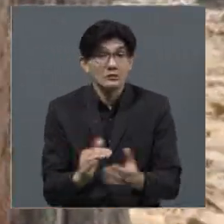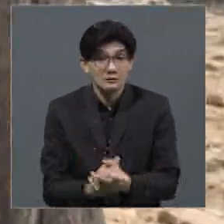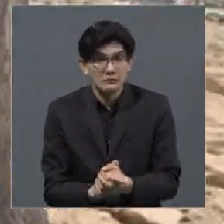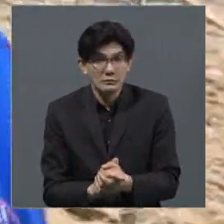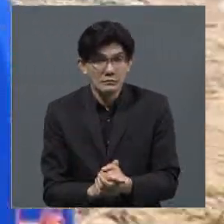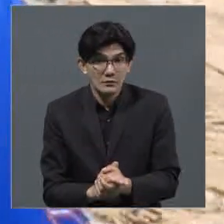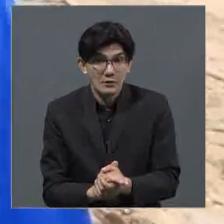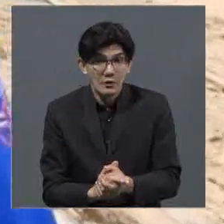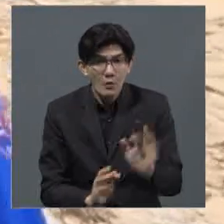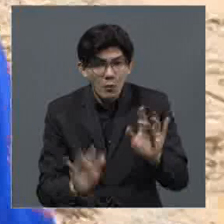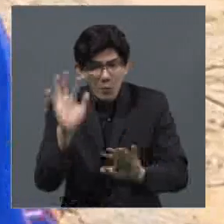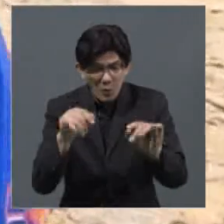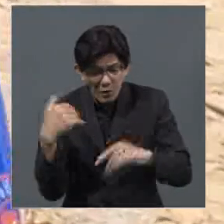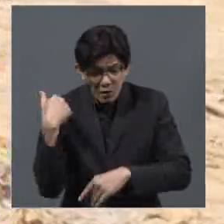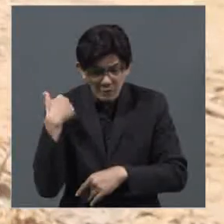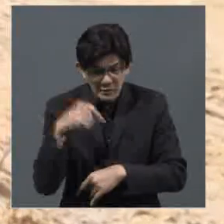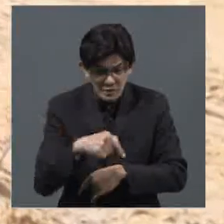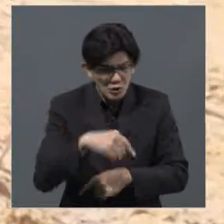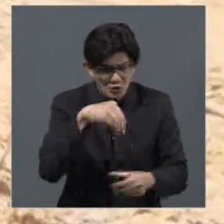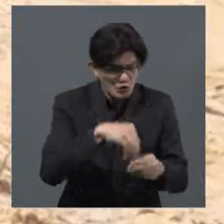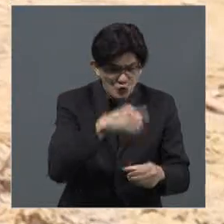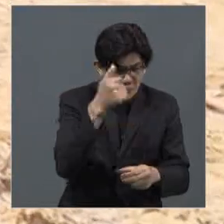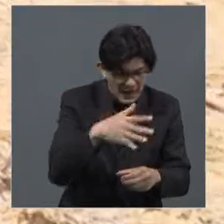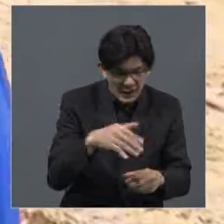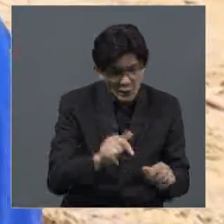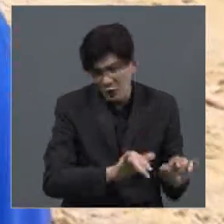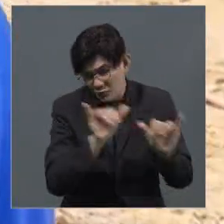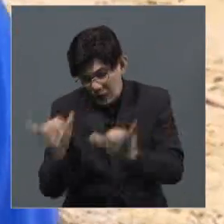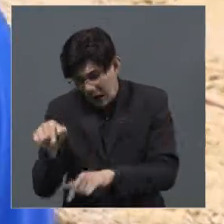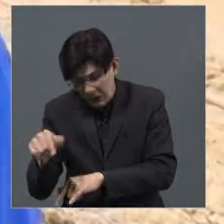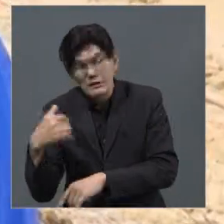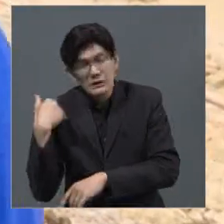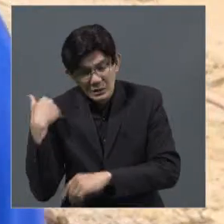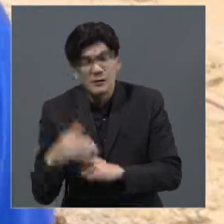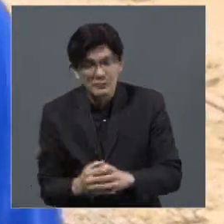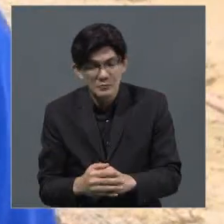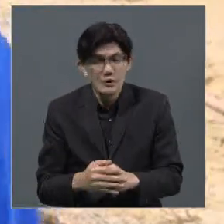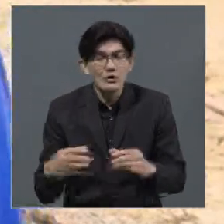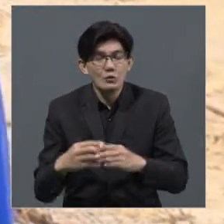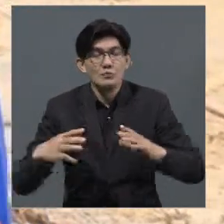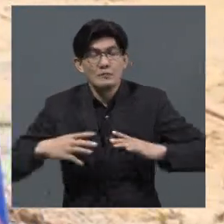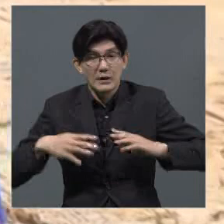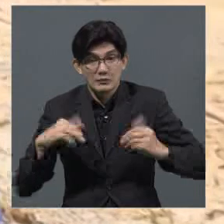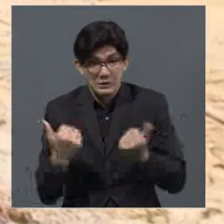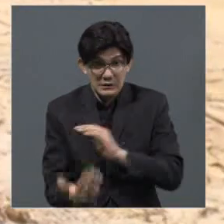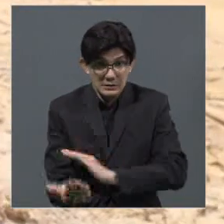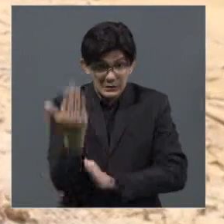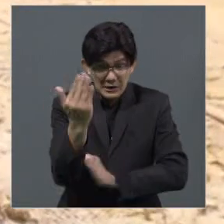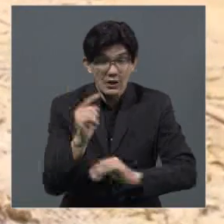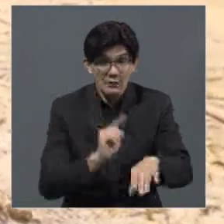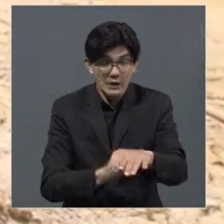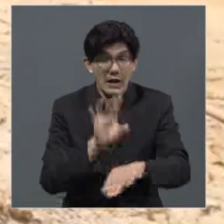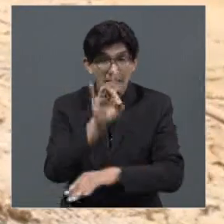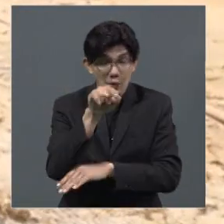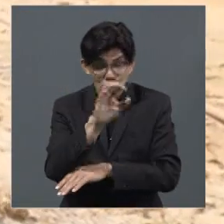ลบมาในตรงบริเวณที่เราอยู่เราอยู่ไม่ได้เลยต้องเลิกนะครับแล้วก็เลยให้ทีมพักผ่อนแล้วก็เช้าเนี่ยตั้งแต่08:00เนี่ย